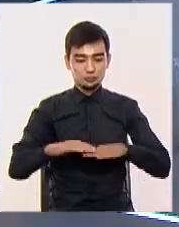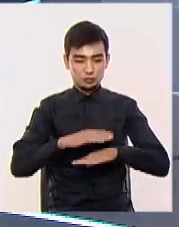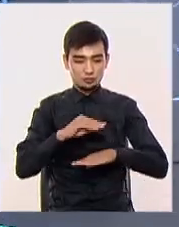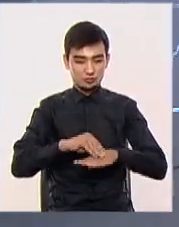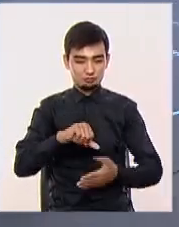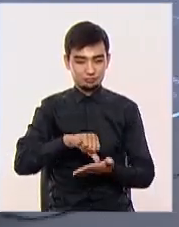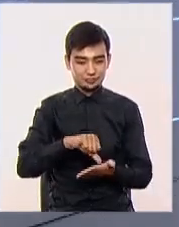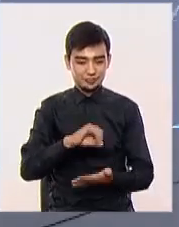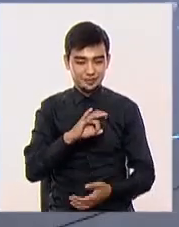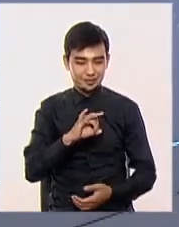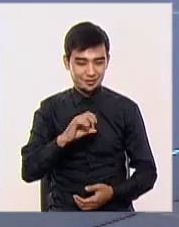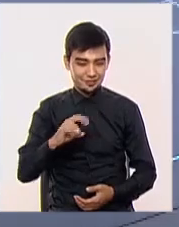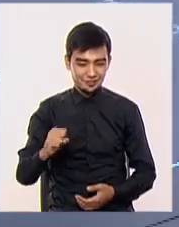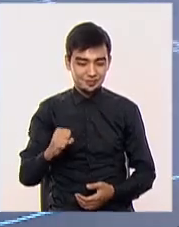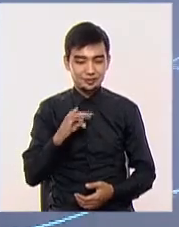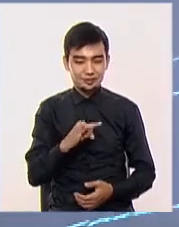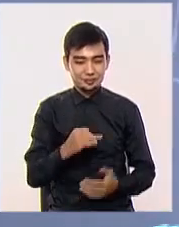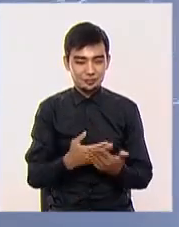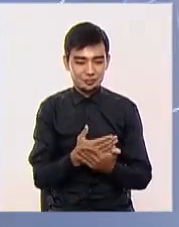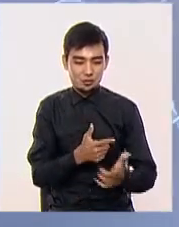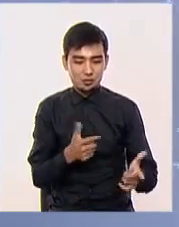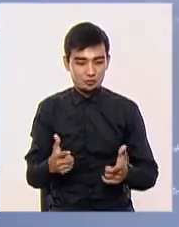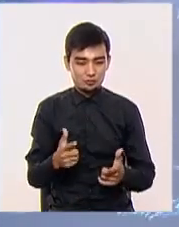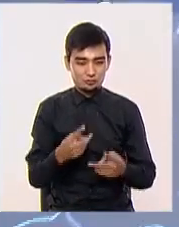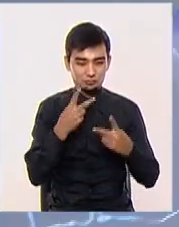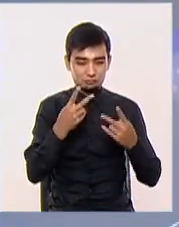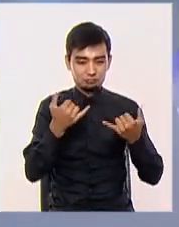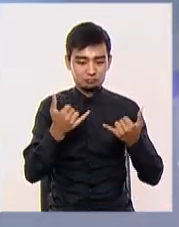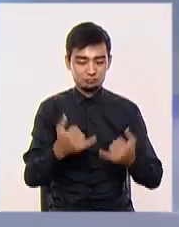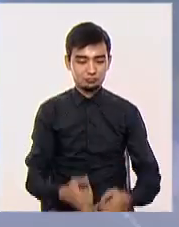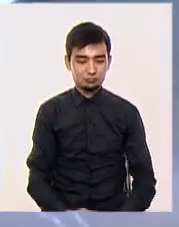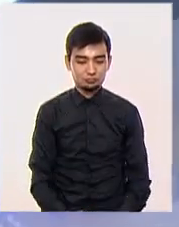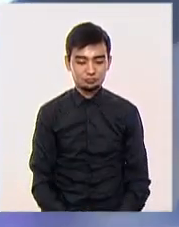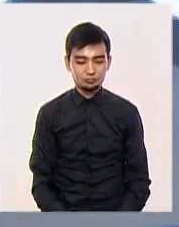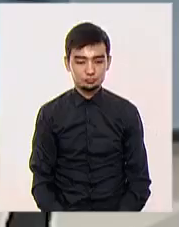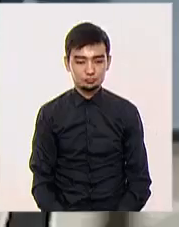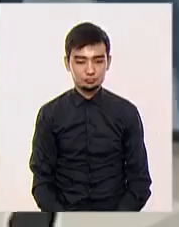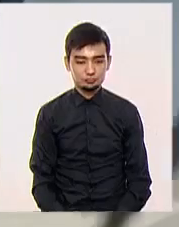Кеш, студия «Домен» Ирина Евгеньева, информбюро в эфире. И смотрите сегодня.